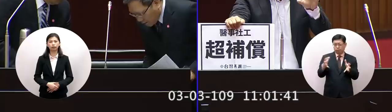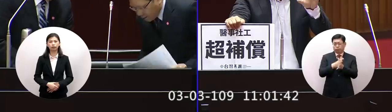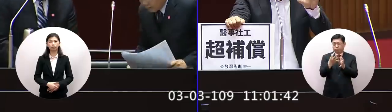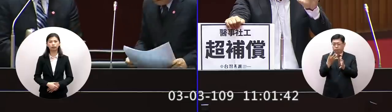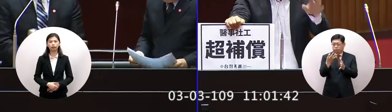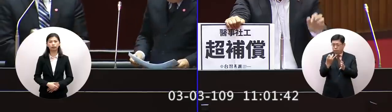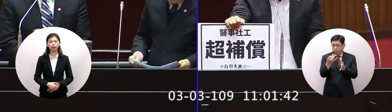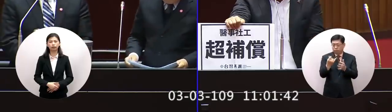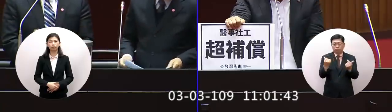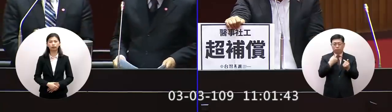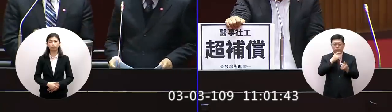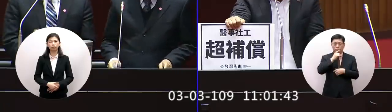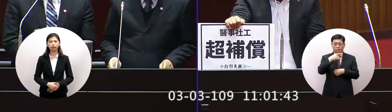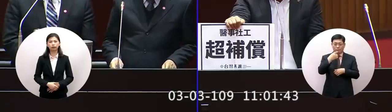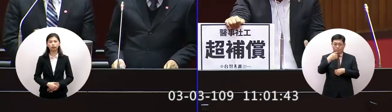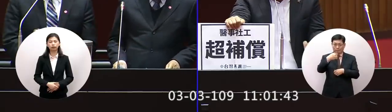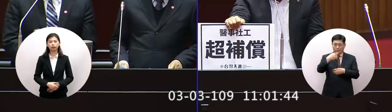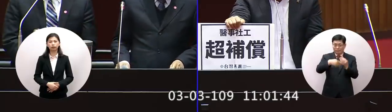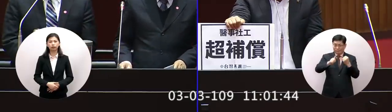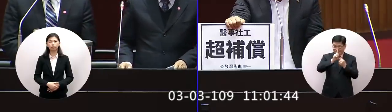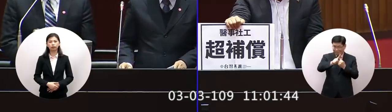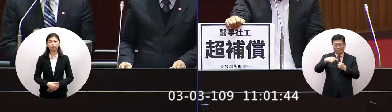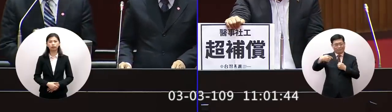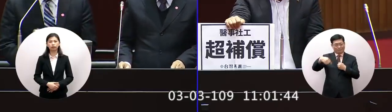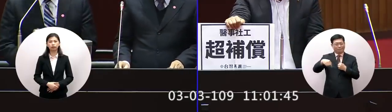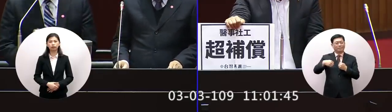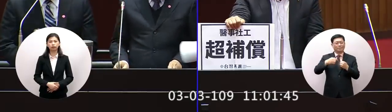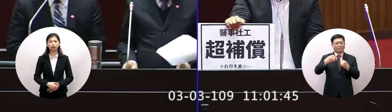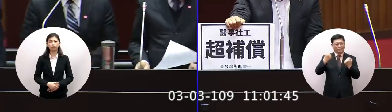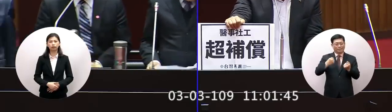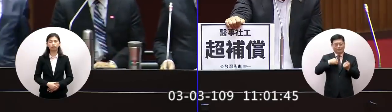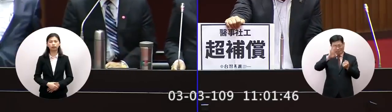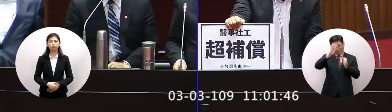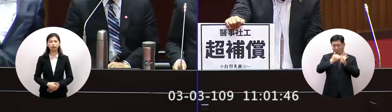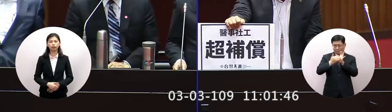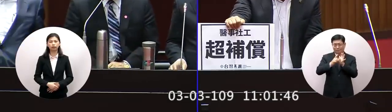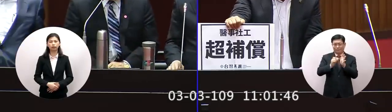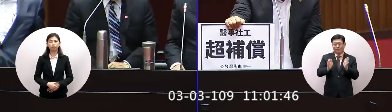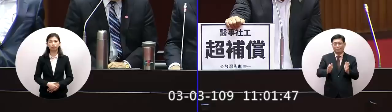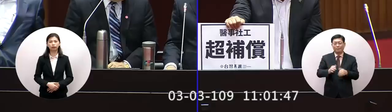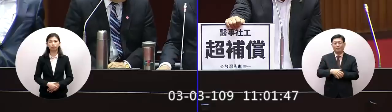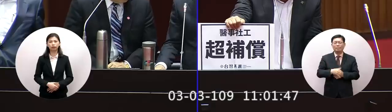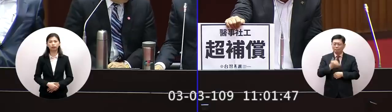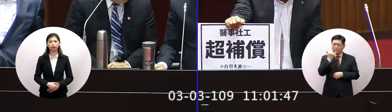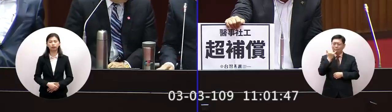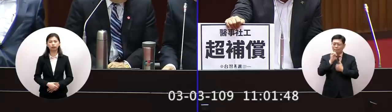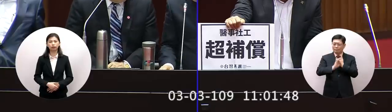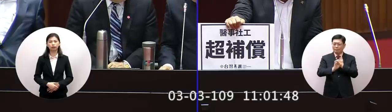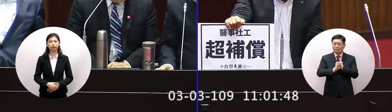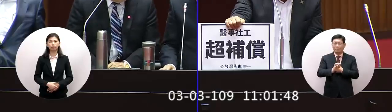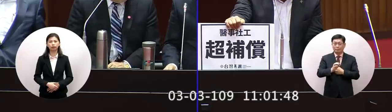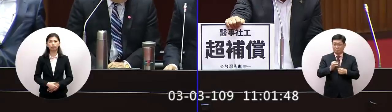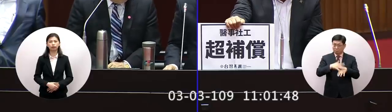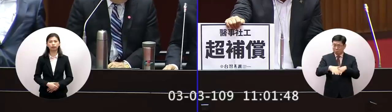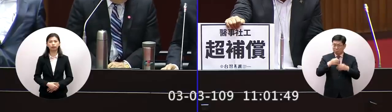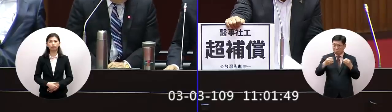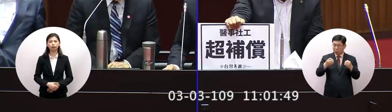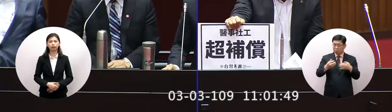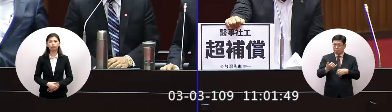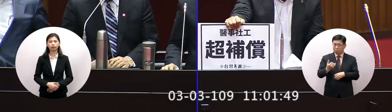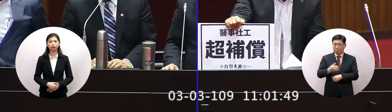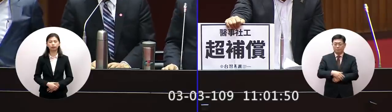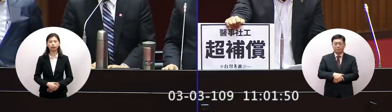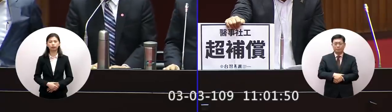比如讲。1点1块的方式来恢复在疫情的期间，那我想这是 一寡会当做的方向，敢会当讨论看